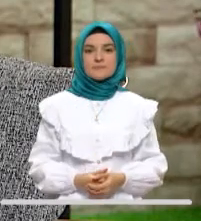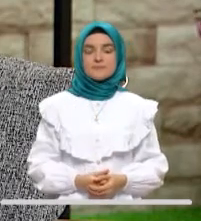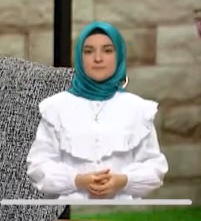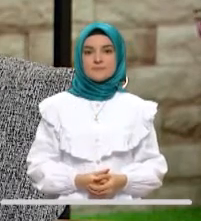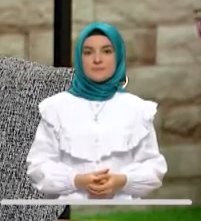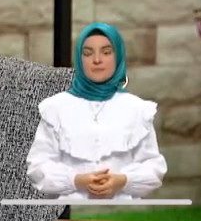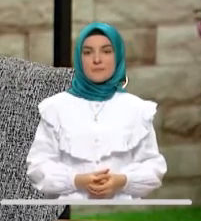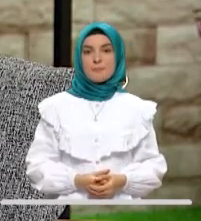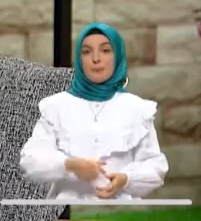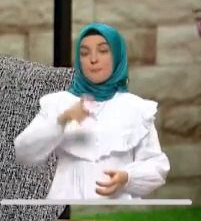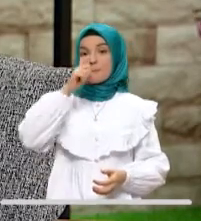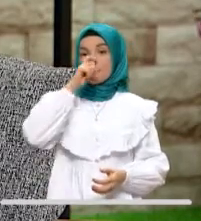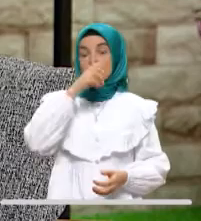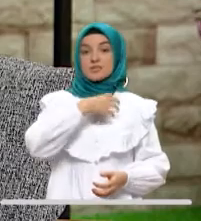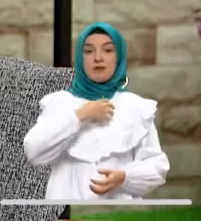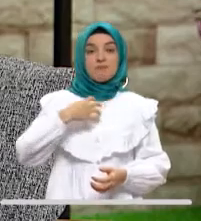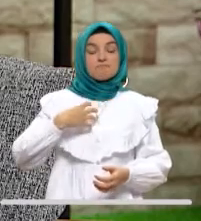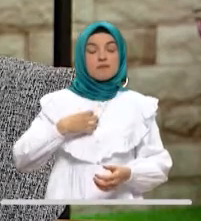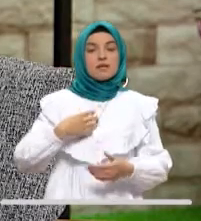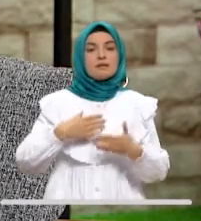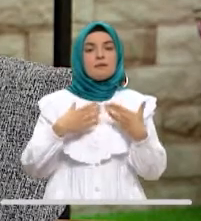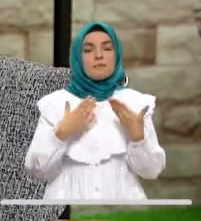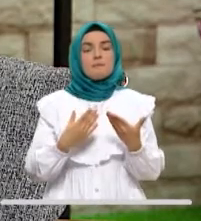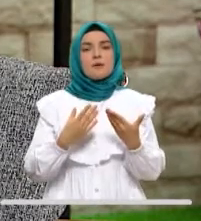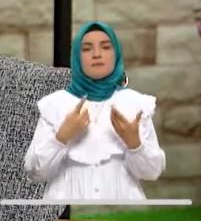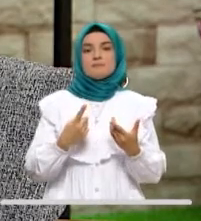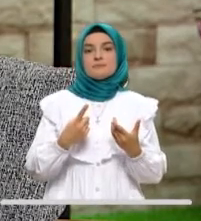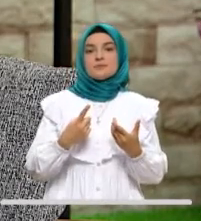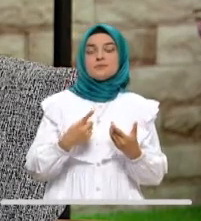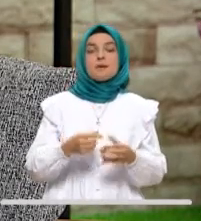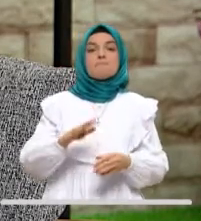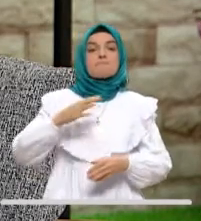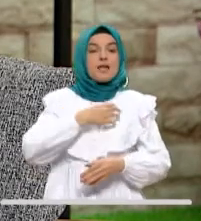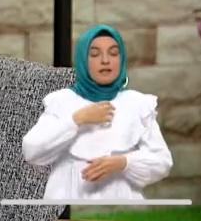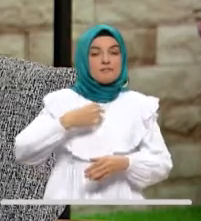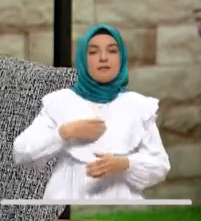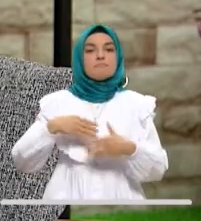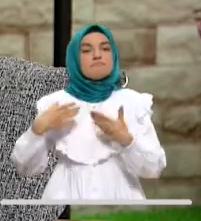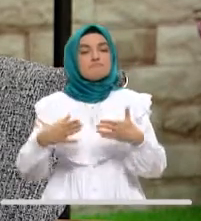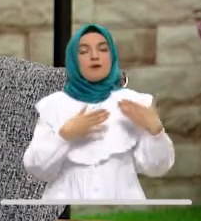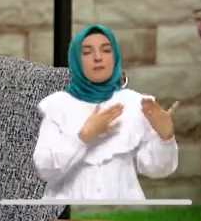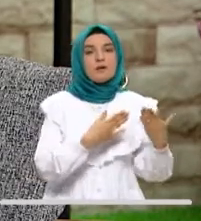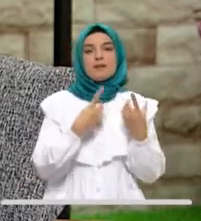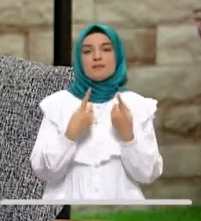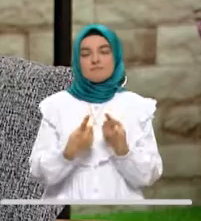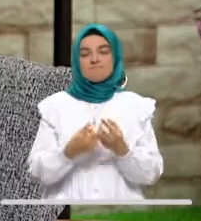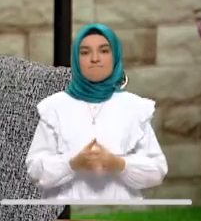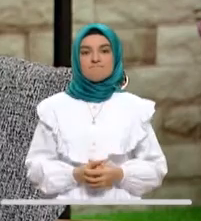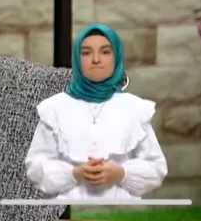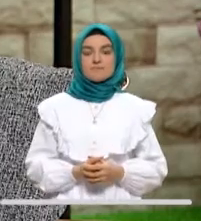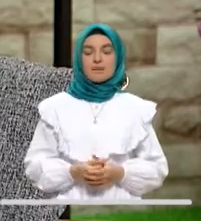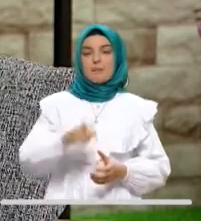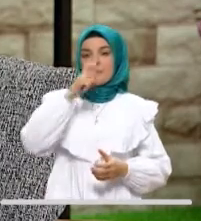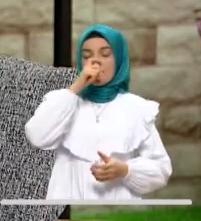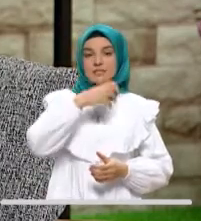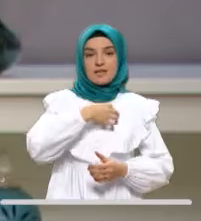aslında padişah anneleri bambaşka bir şey, valide sultanlar bambaşka. O kavram nasıl geliyor? Tamam. O zaman padişah anneleri diye girelim. Sonra